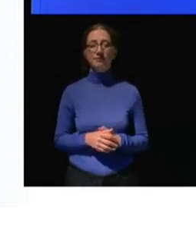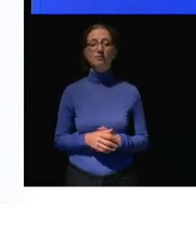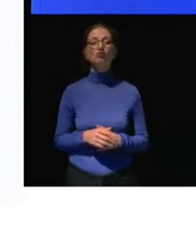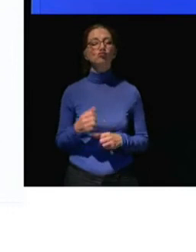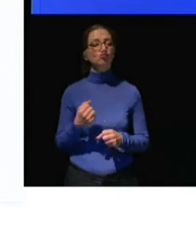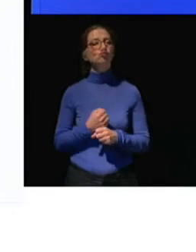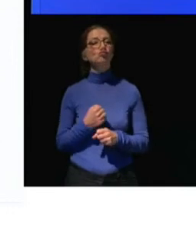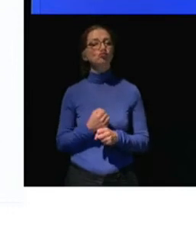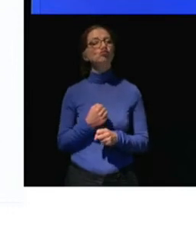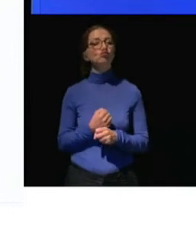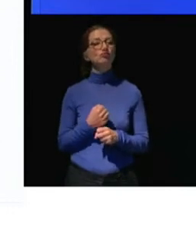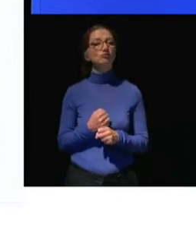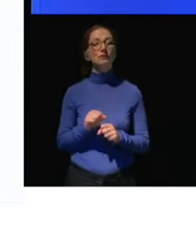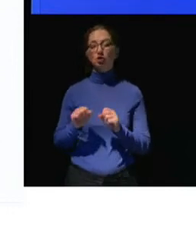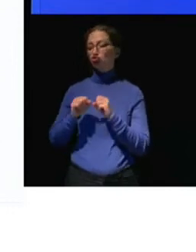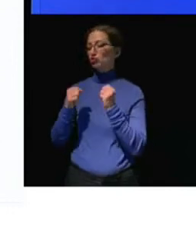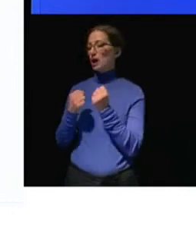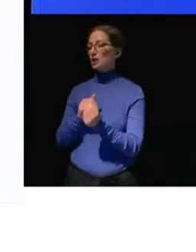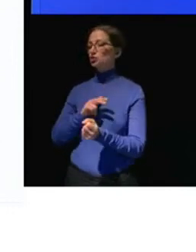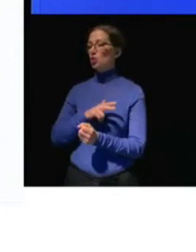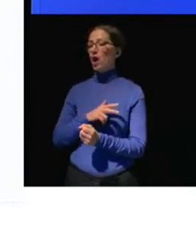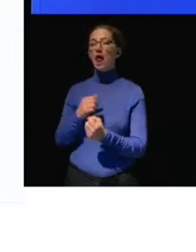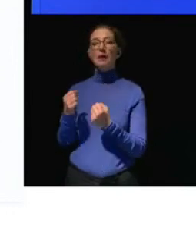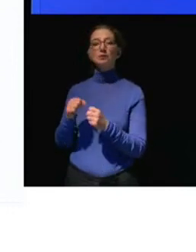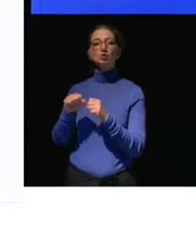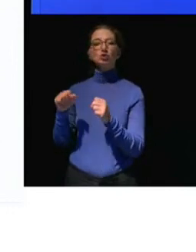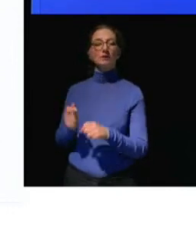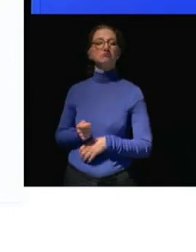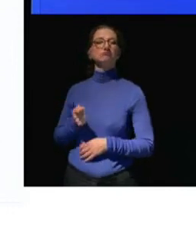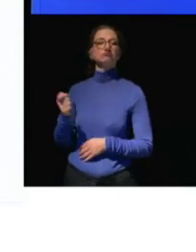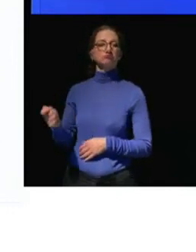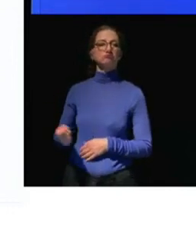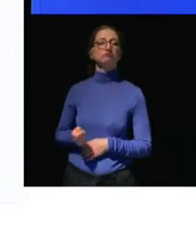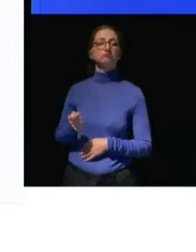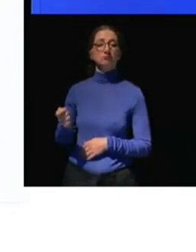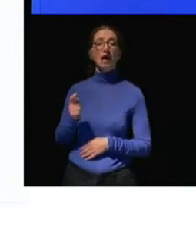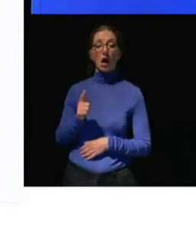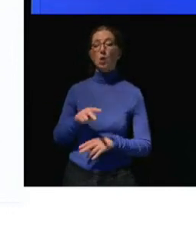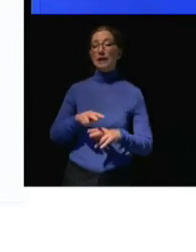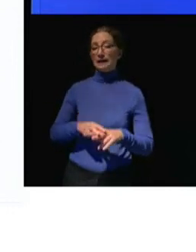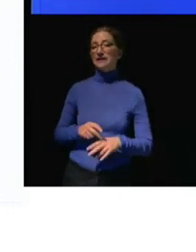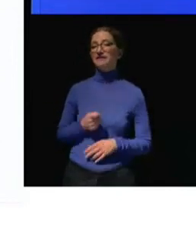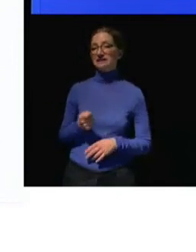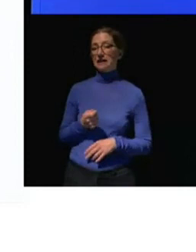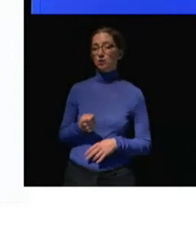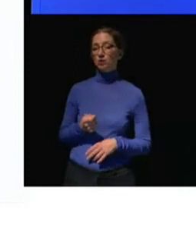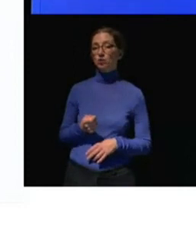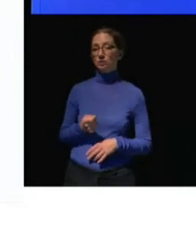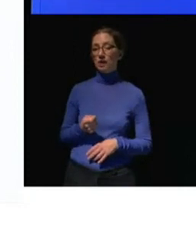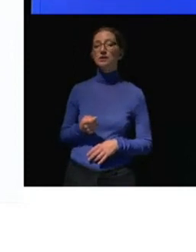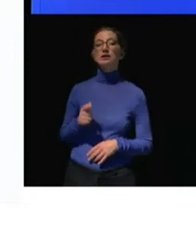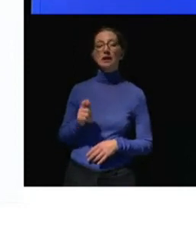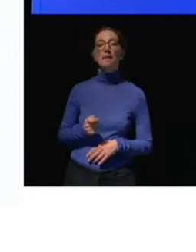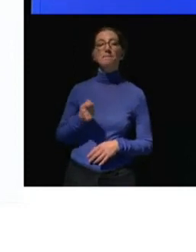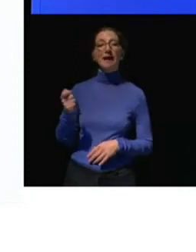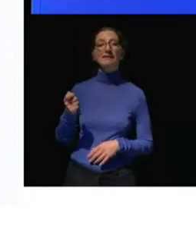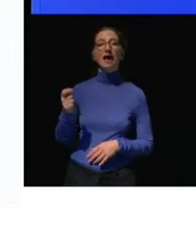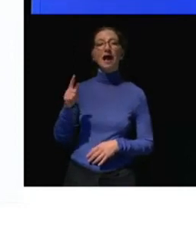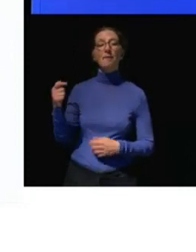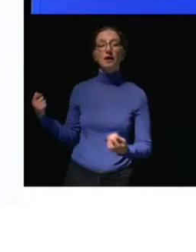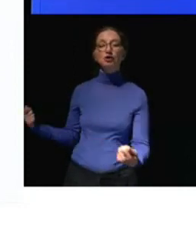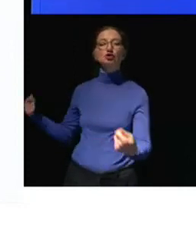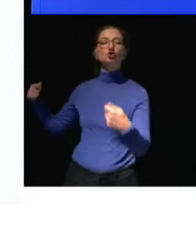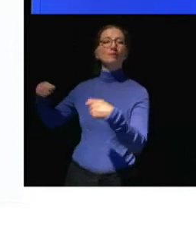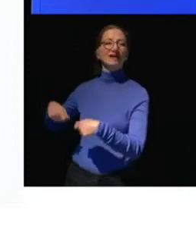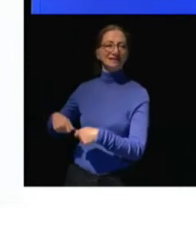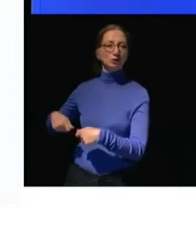Beiträge in die staatlichen sozialen Absicherungssysteme bezahlen, auch die Rentenversicherung, und dass ihre Beiträge subventioniert